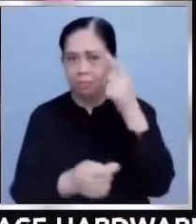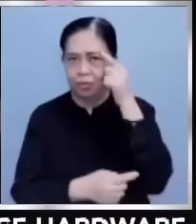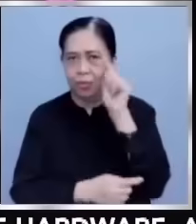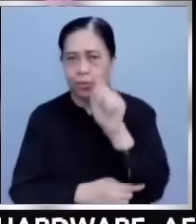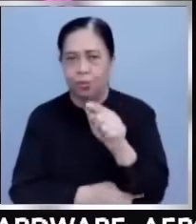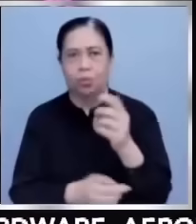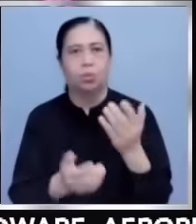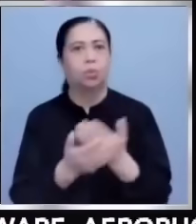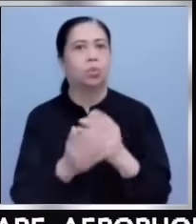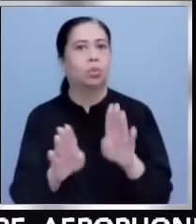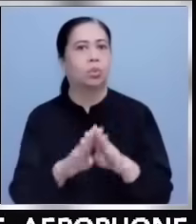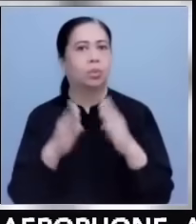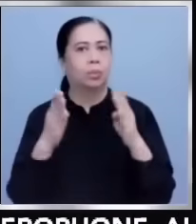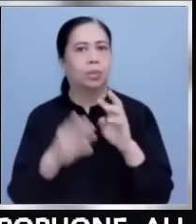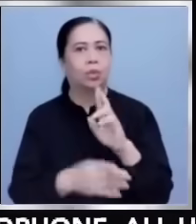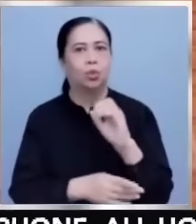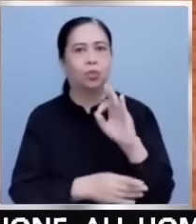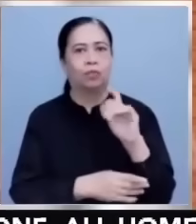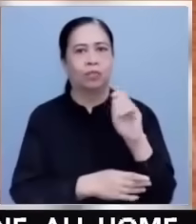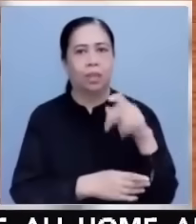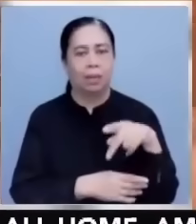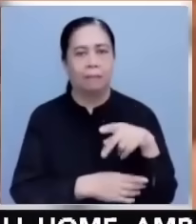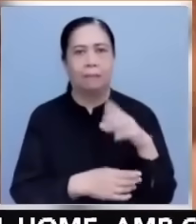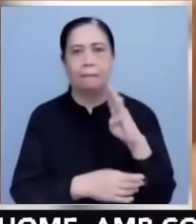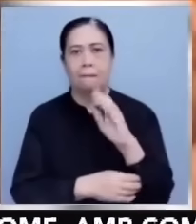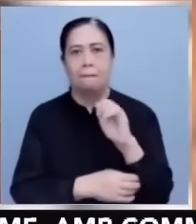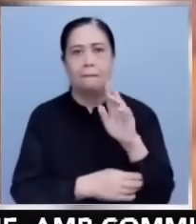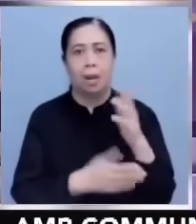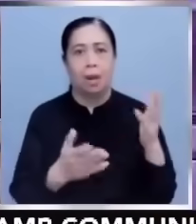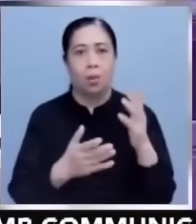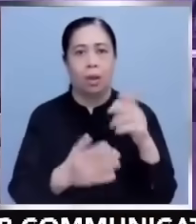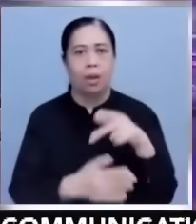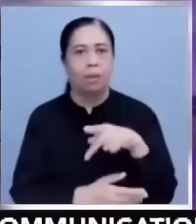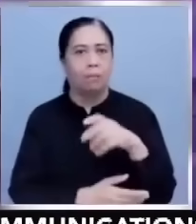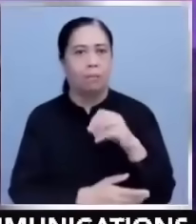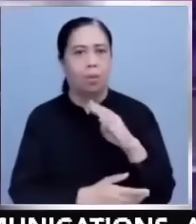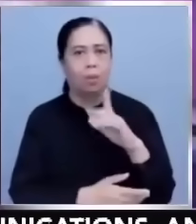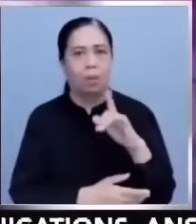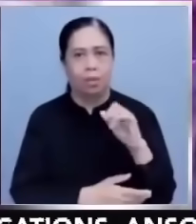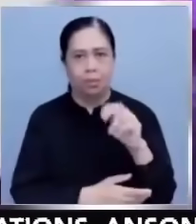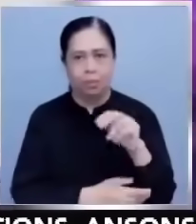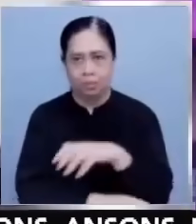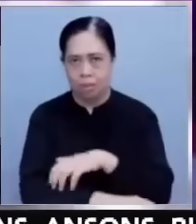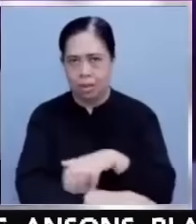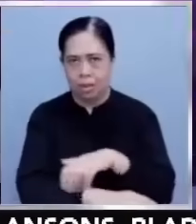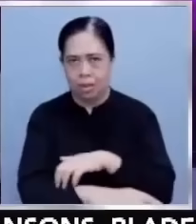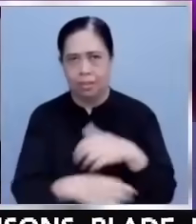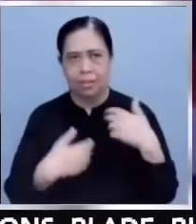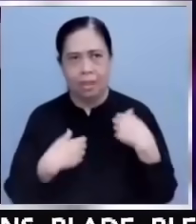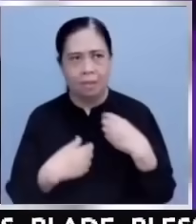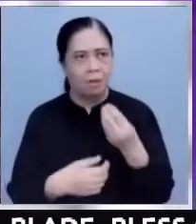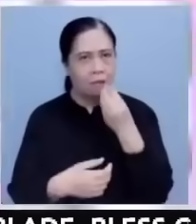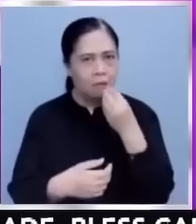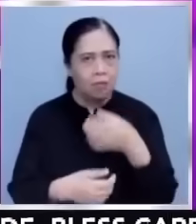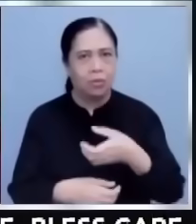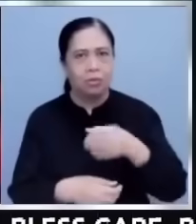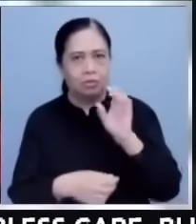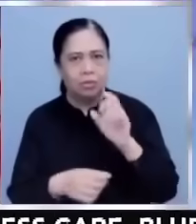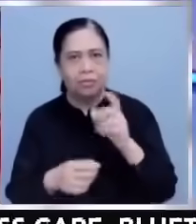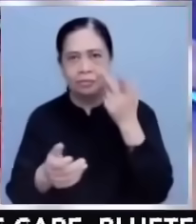bukas na rooftop bar sa Poblacion Makati that offers more than just interesting food and drinks. Let's check it